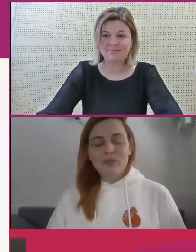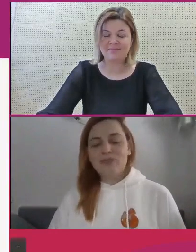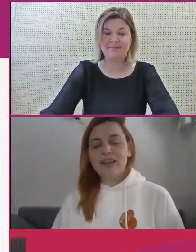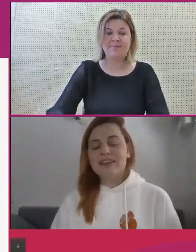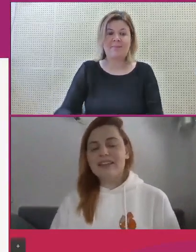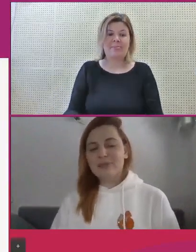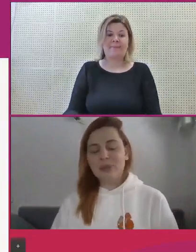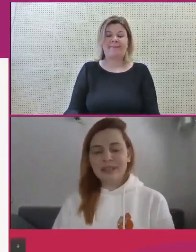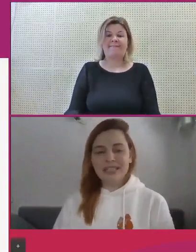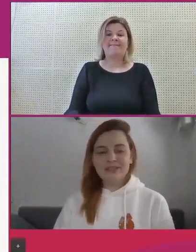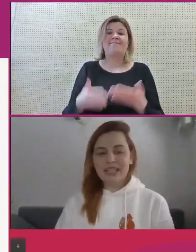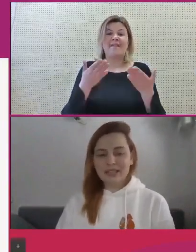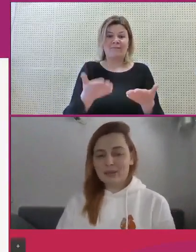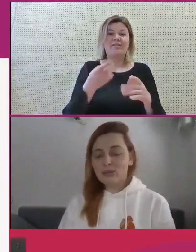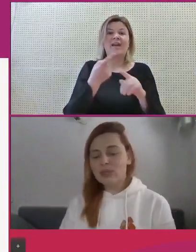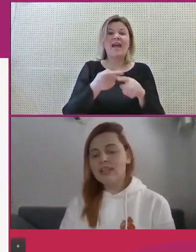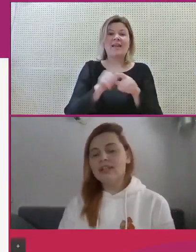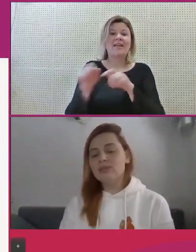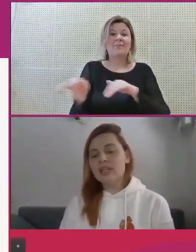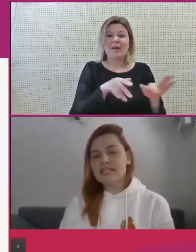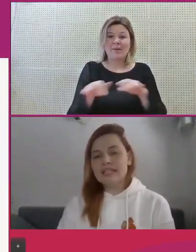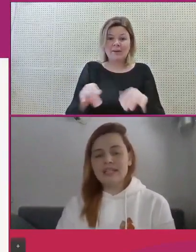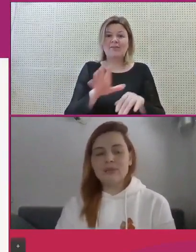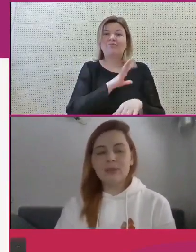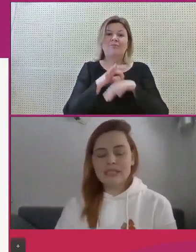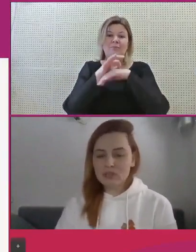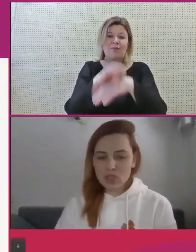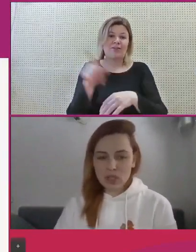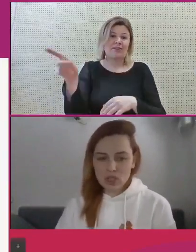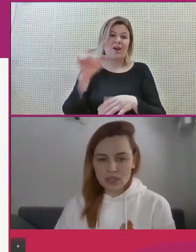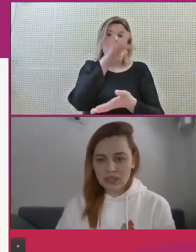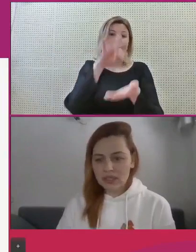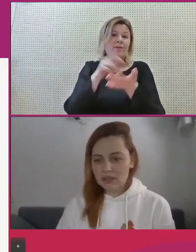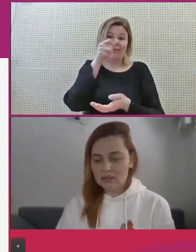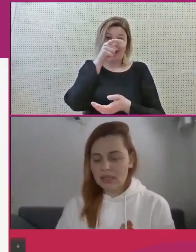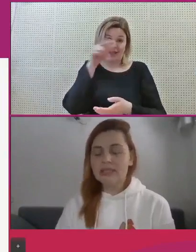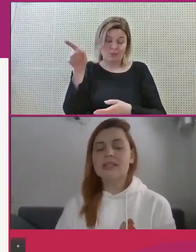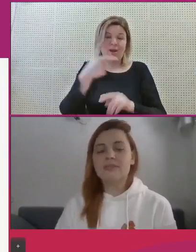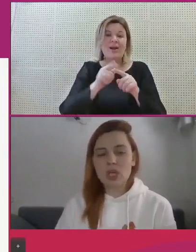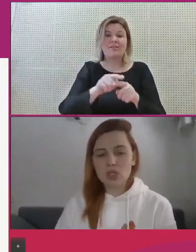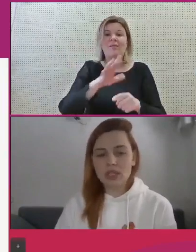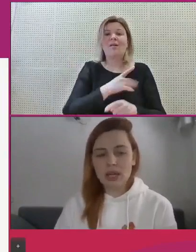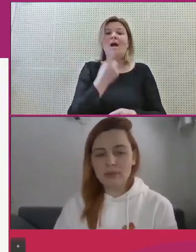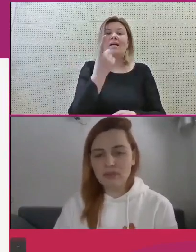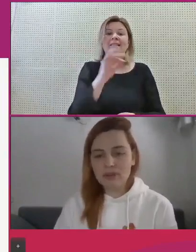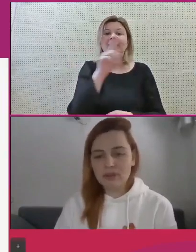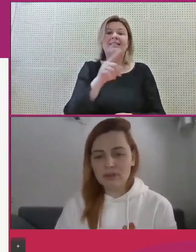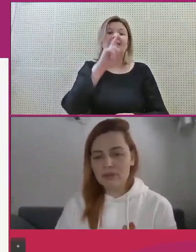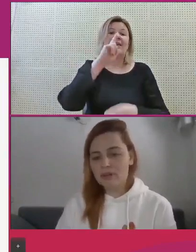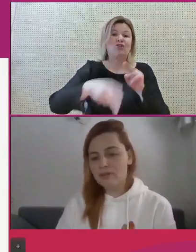Так вот, это мероприятие в Екатеринбурге, у нас это был завершающий, один из завершающих